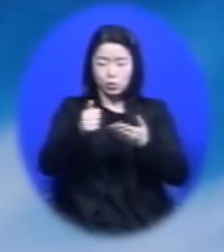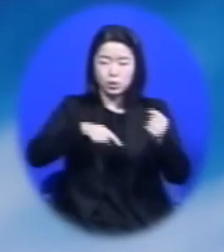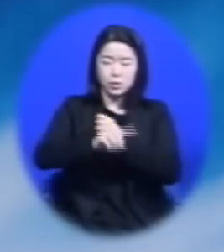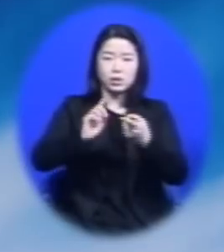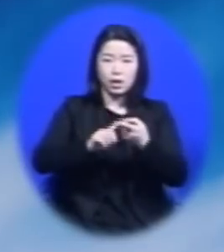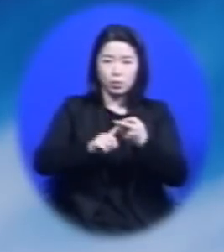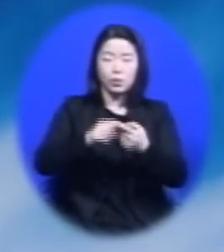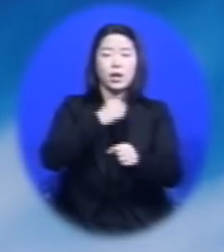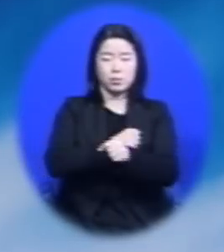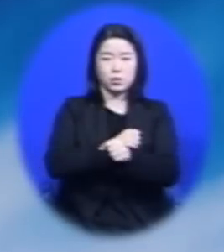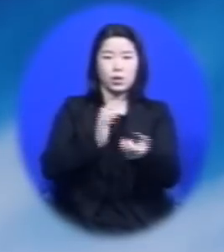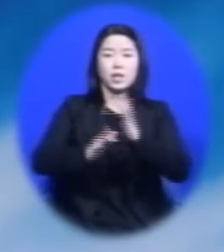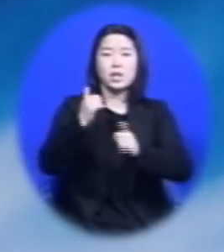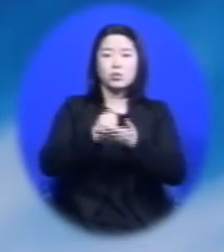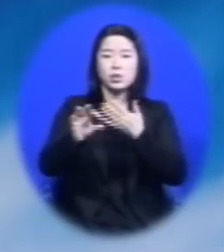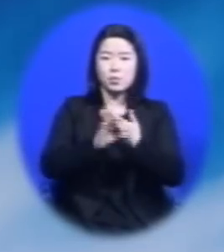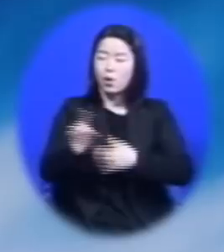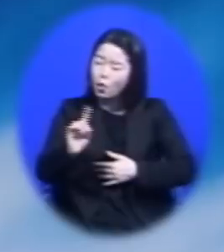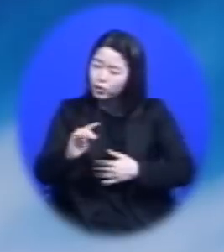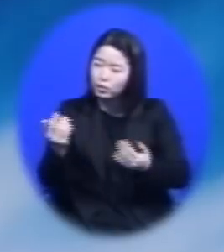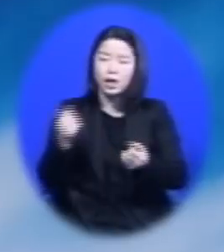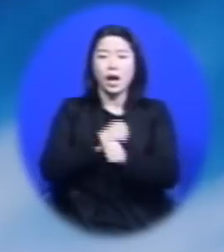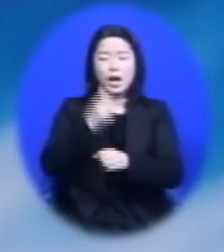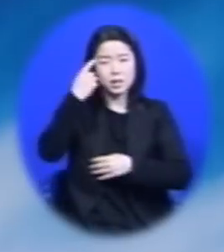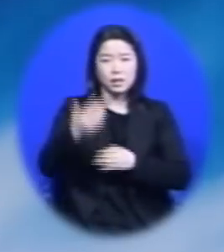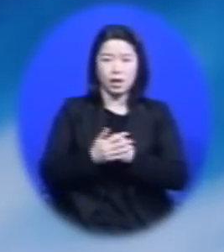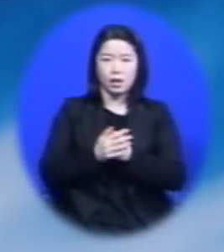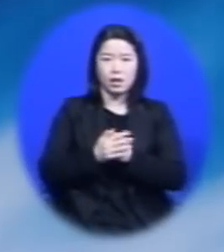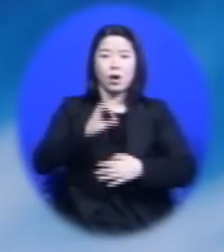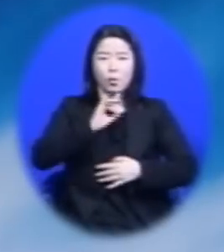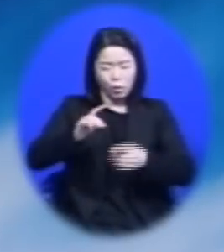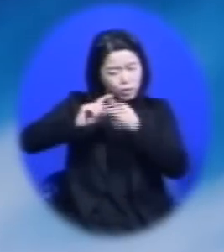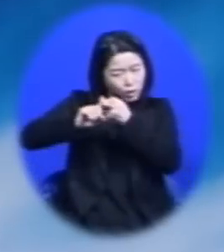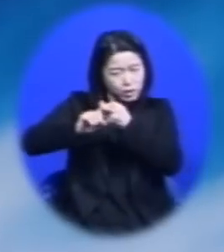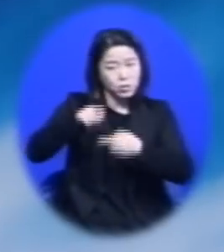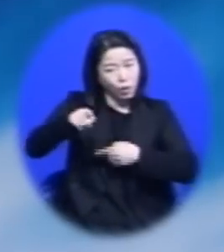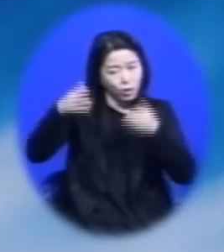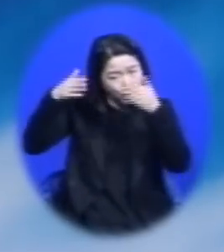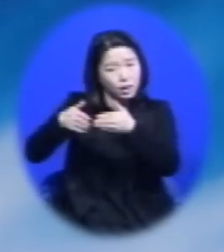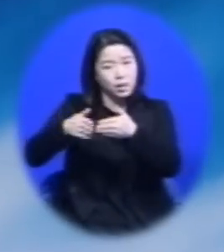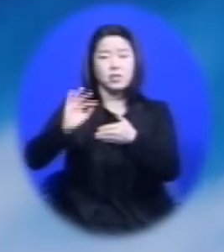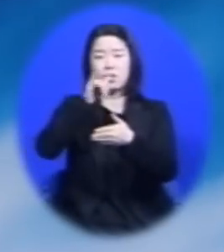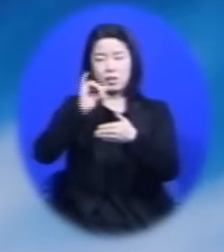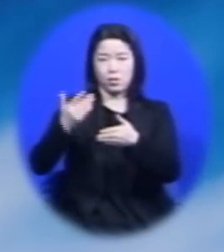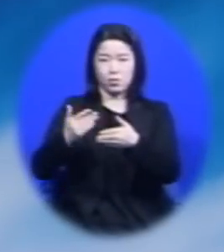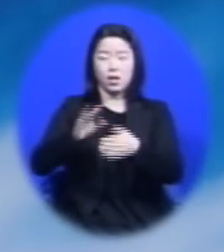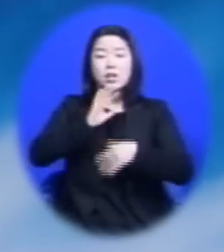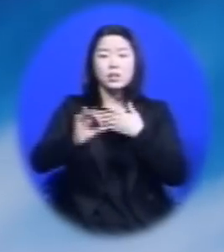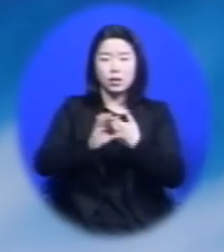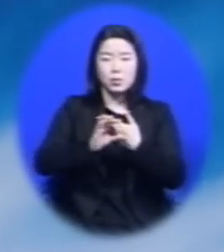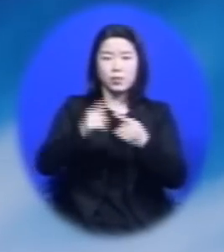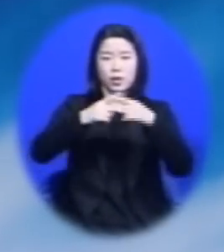예수님이라면 어떻게 하실까요 우리가 오직 관심은 거기에만 있어야 됩니다 그러면 교회는